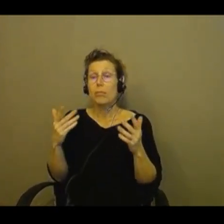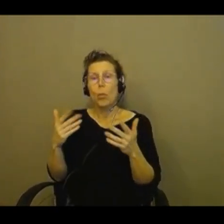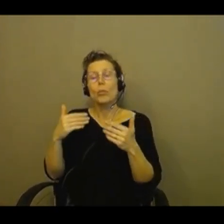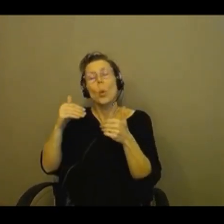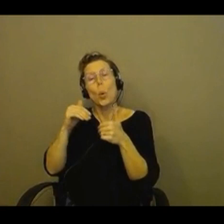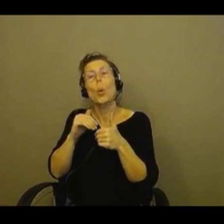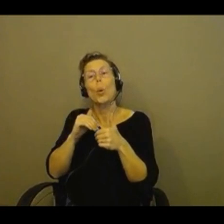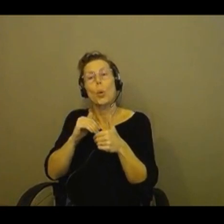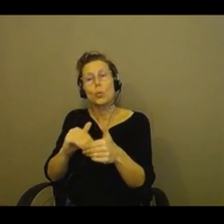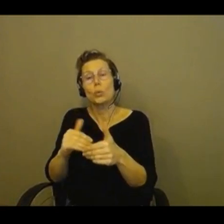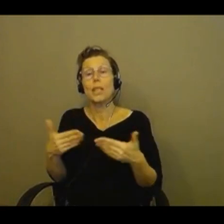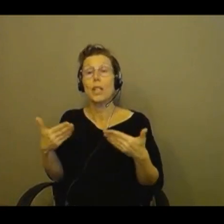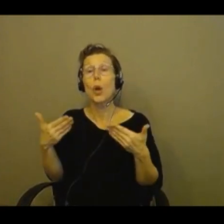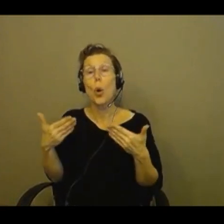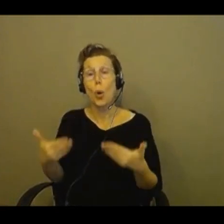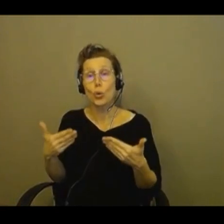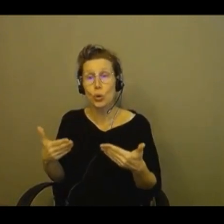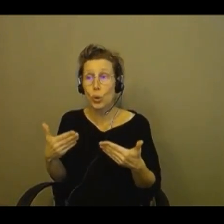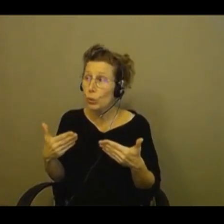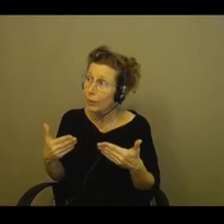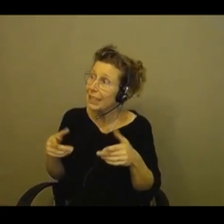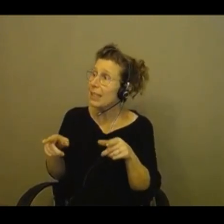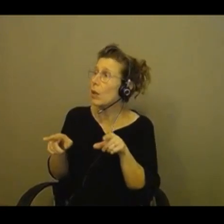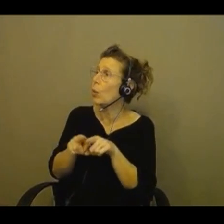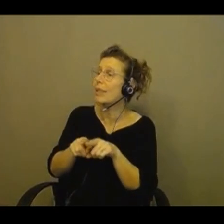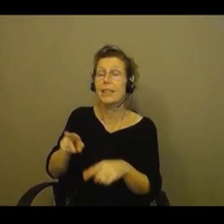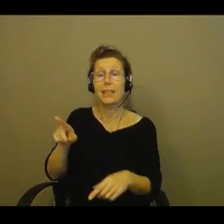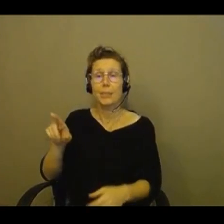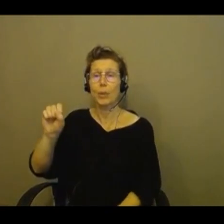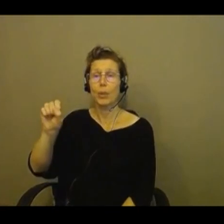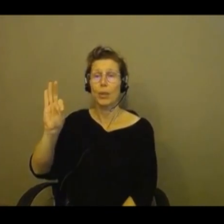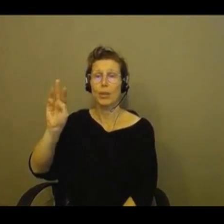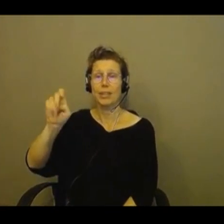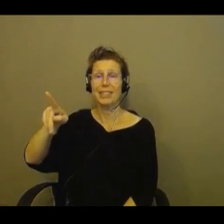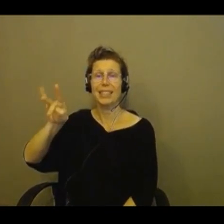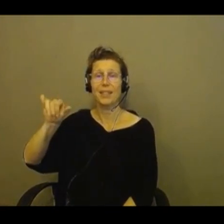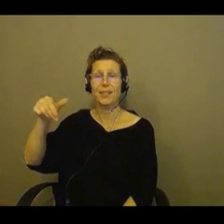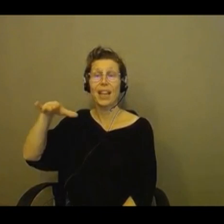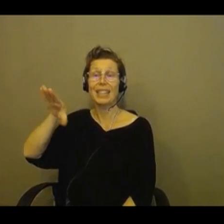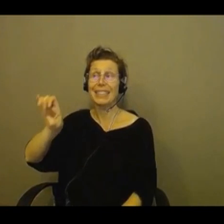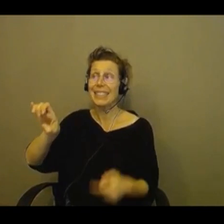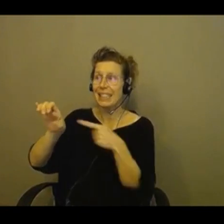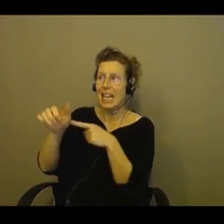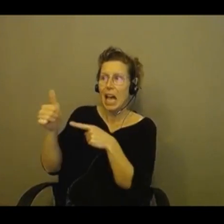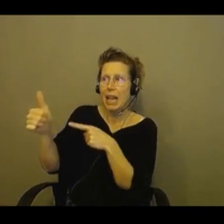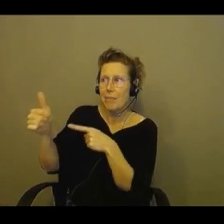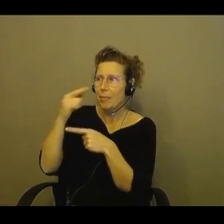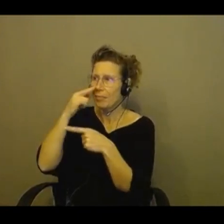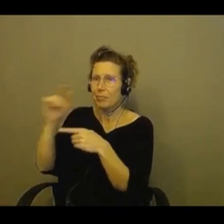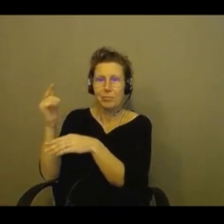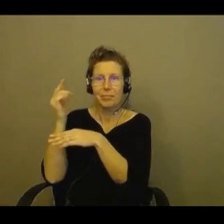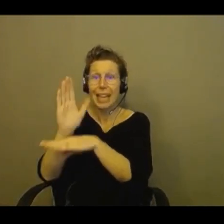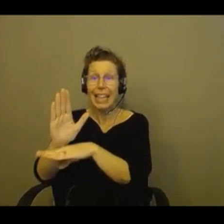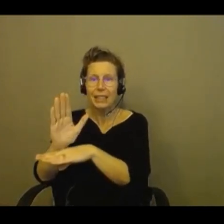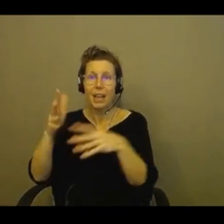présent aujourd'hui, notamment Stéphanie, pour représenter Air France, puisque l'aérien aussi a